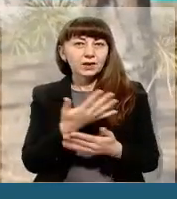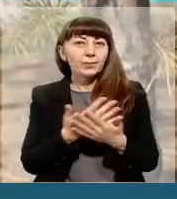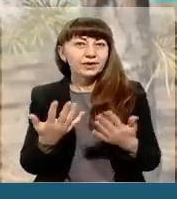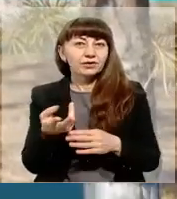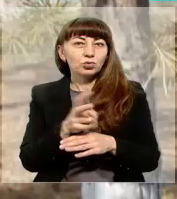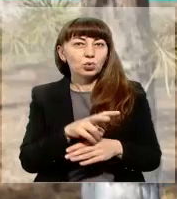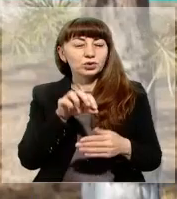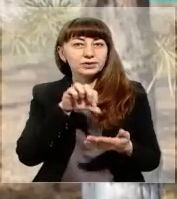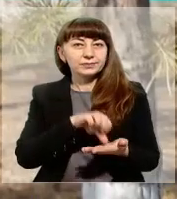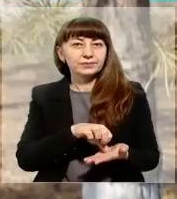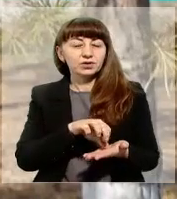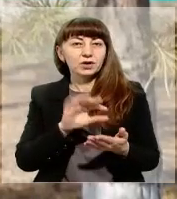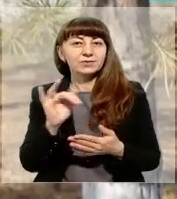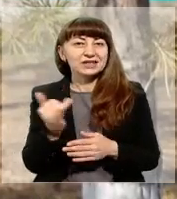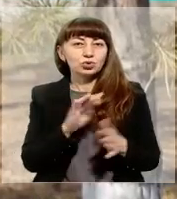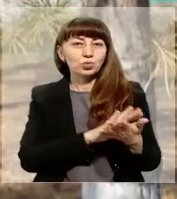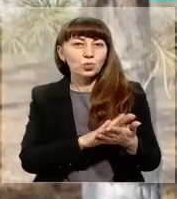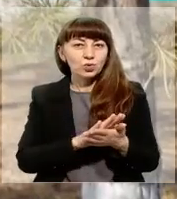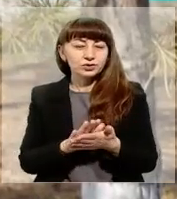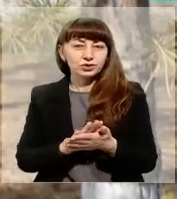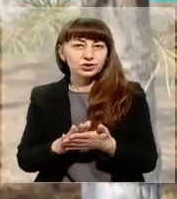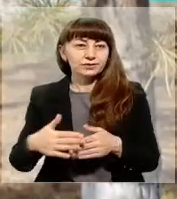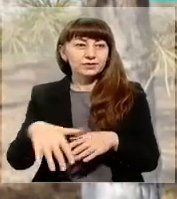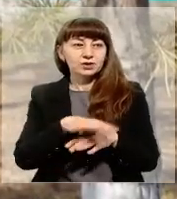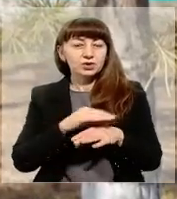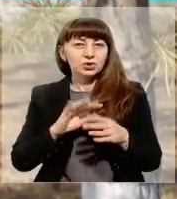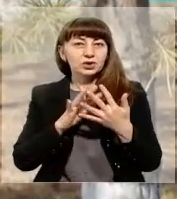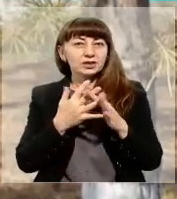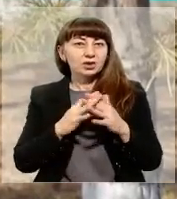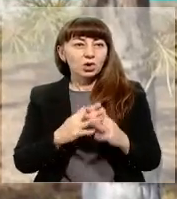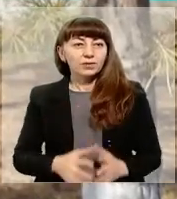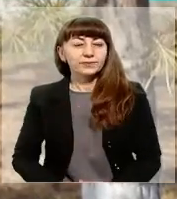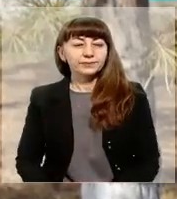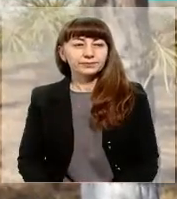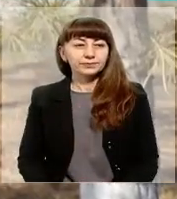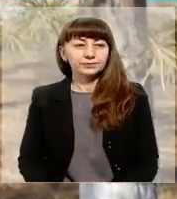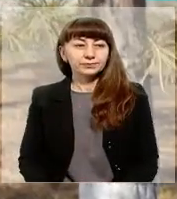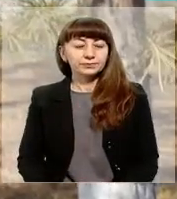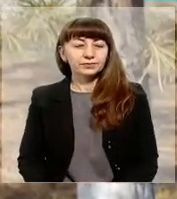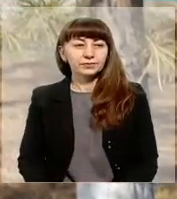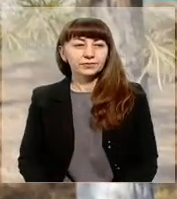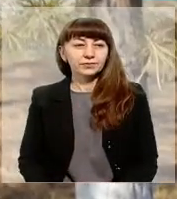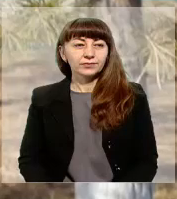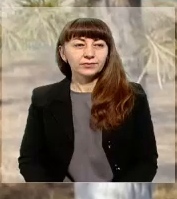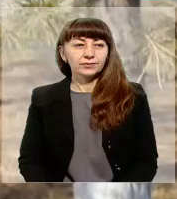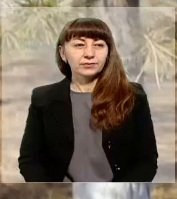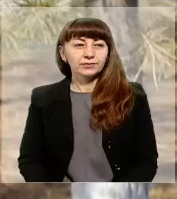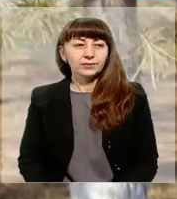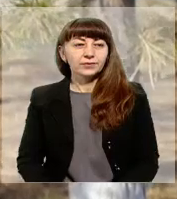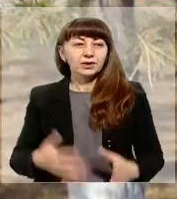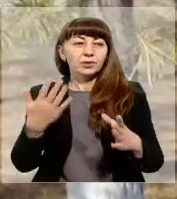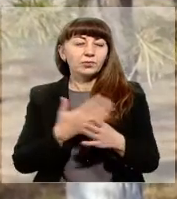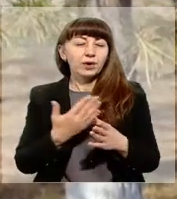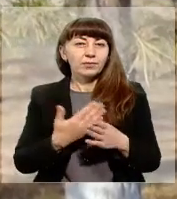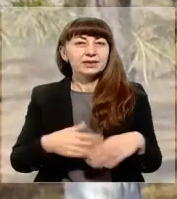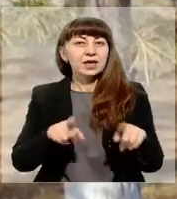субботник, убираем полностью село здесь от мусора. Помогают